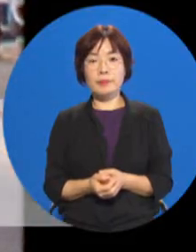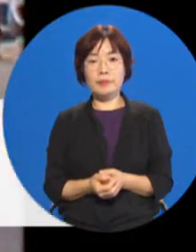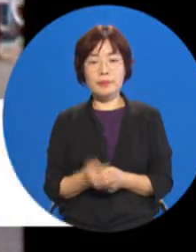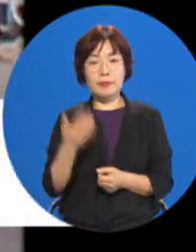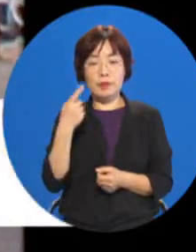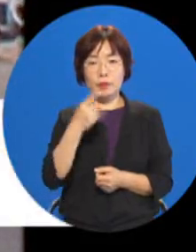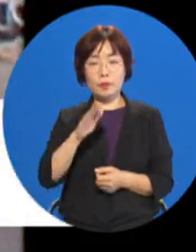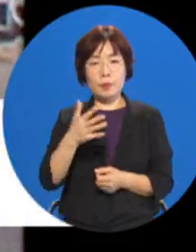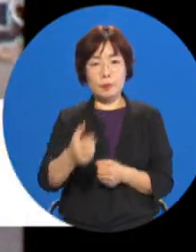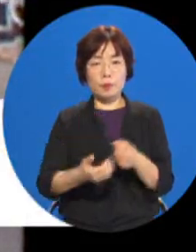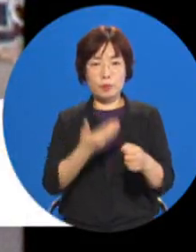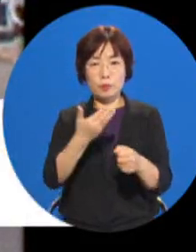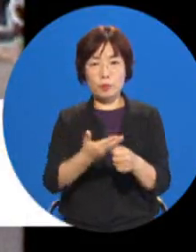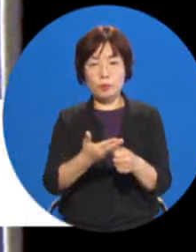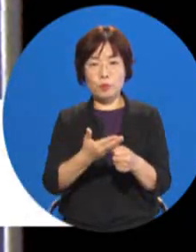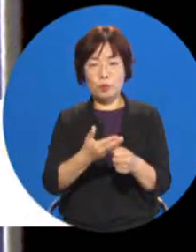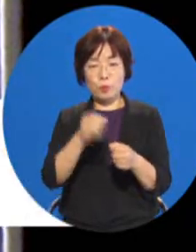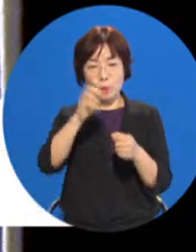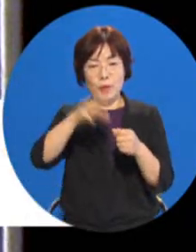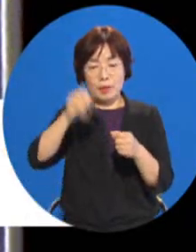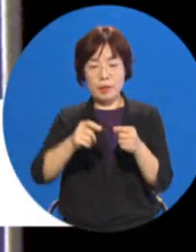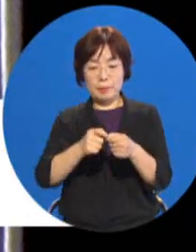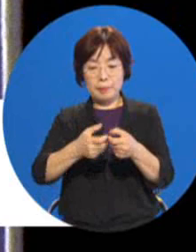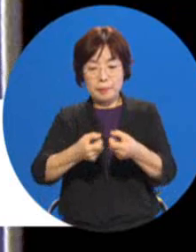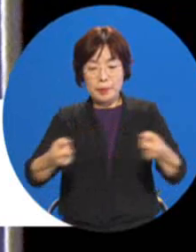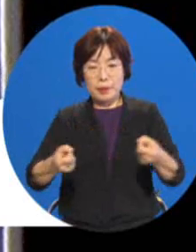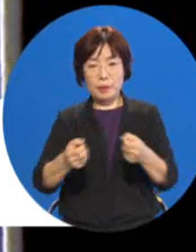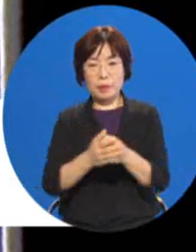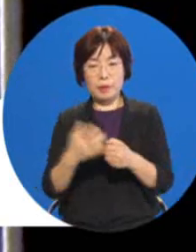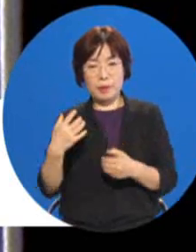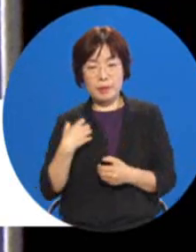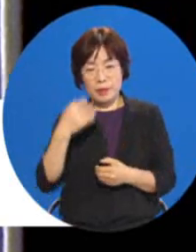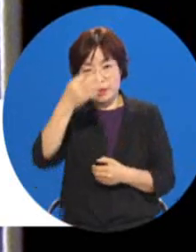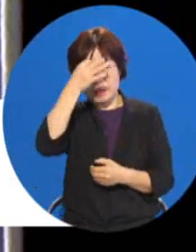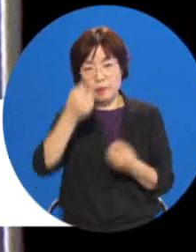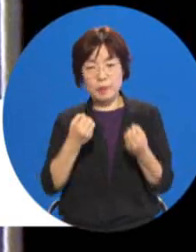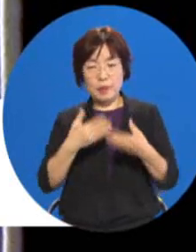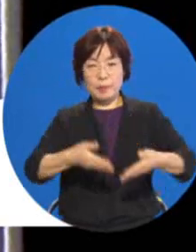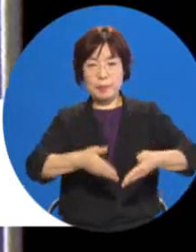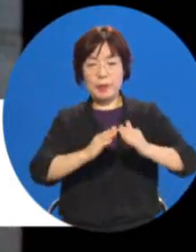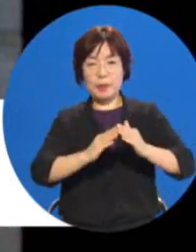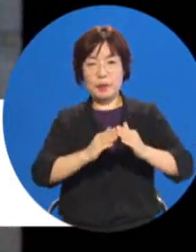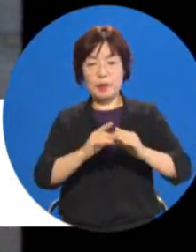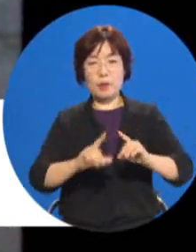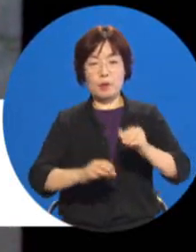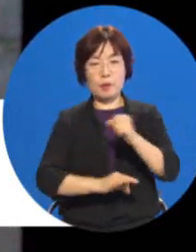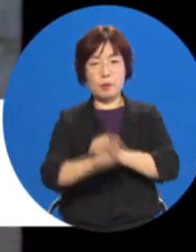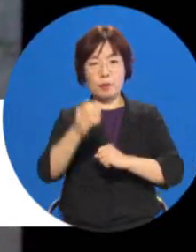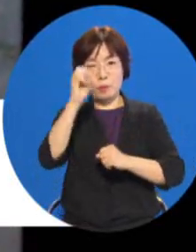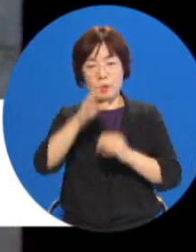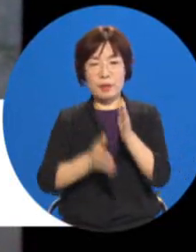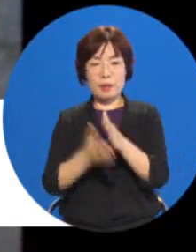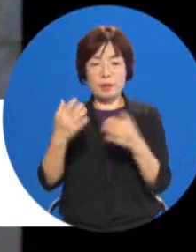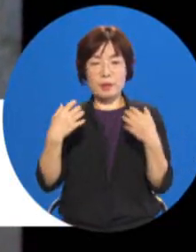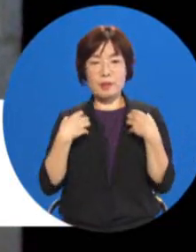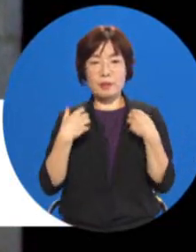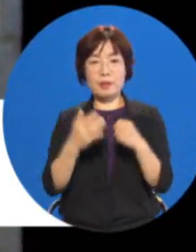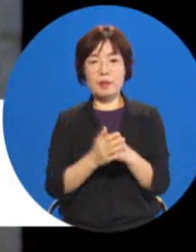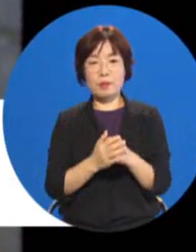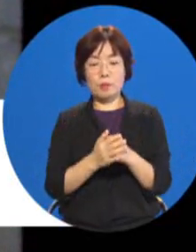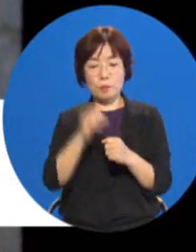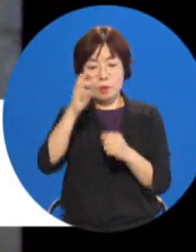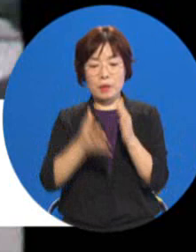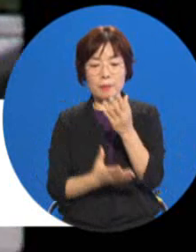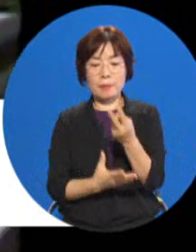지난 1989년 광양 출장소의 분리승격으로 역할과 기능을 재정비한 동광양시. 이후 동광양시가